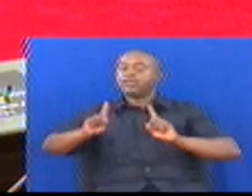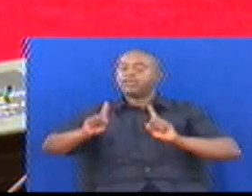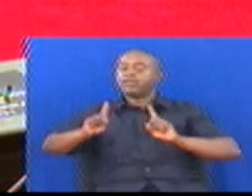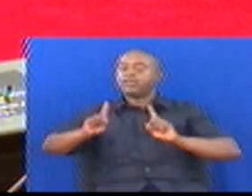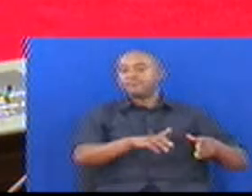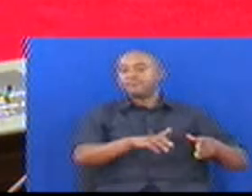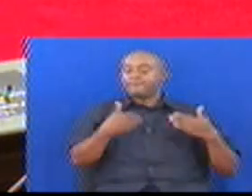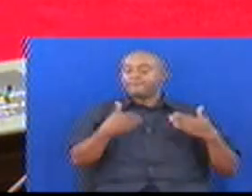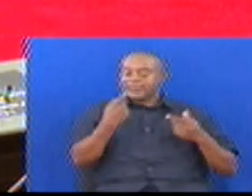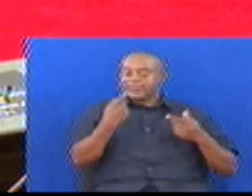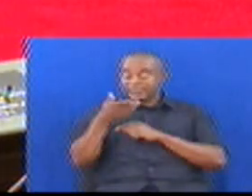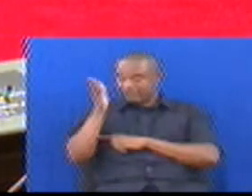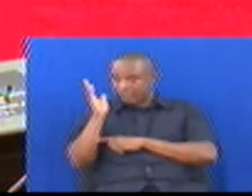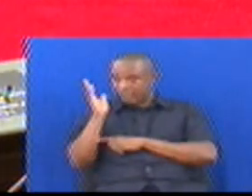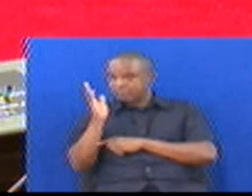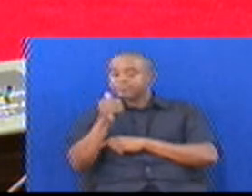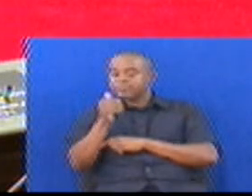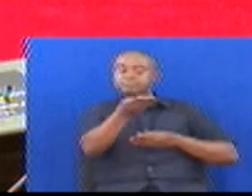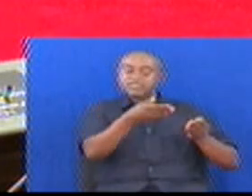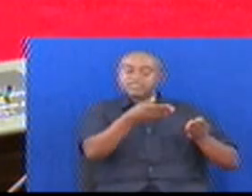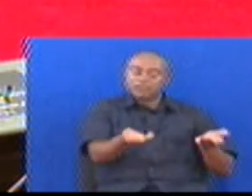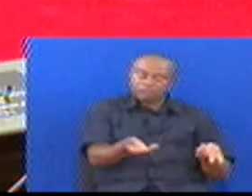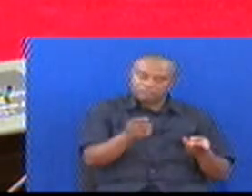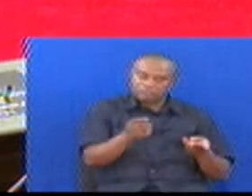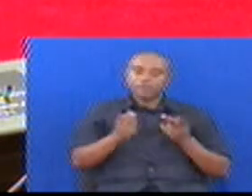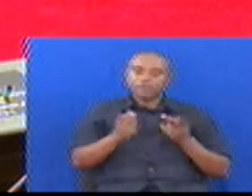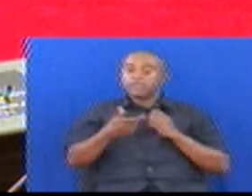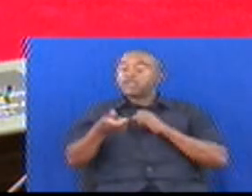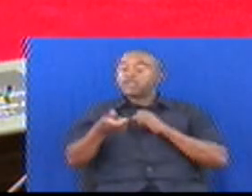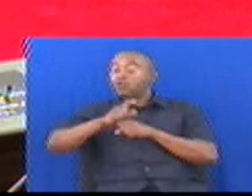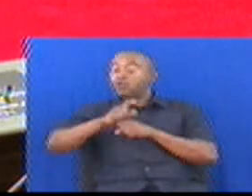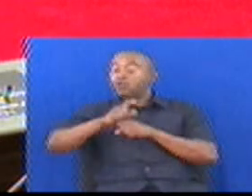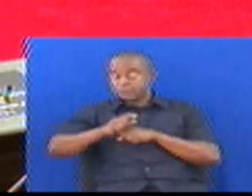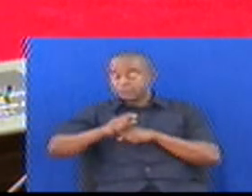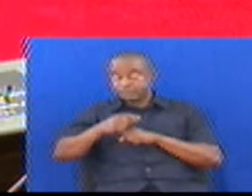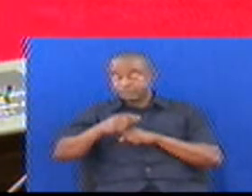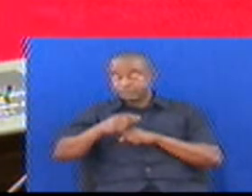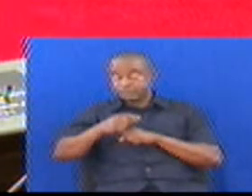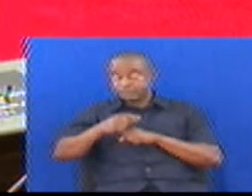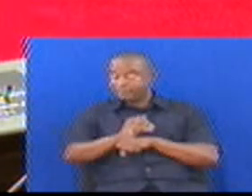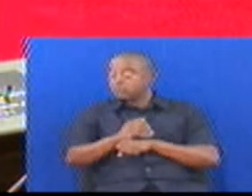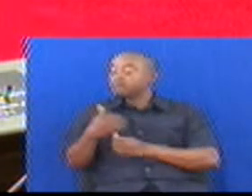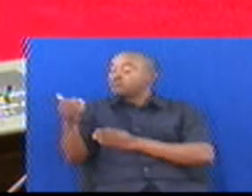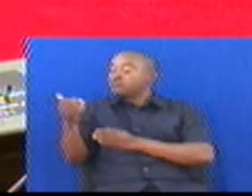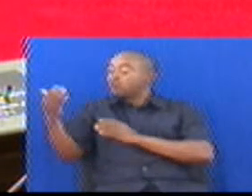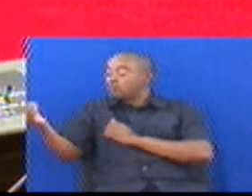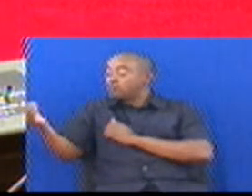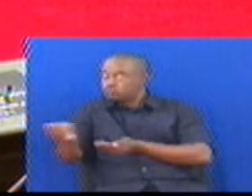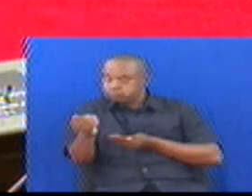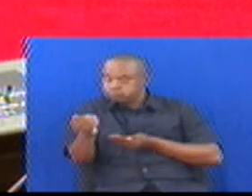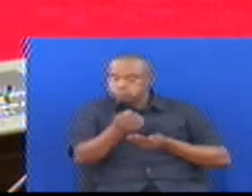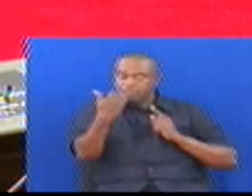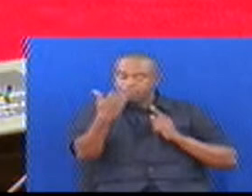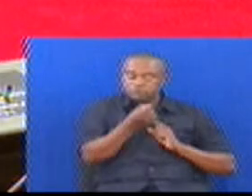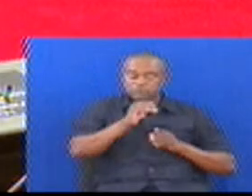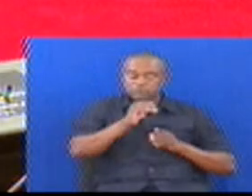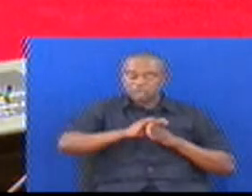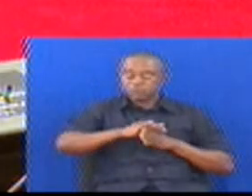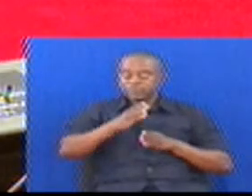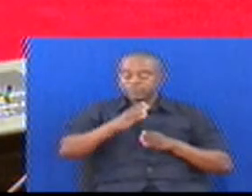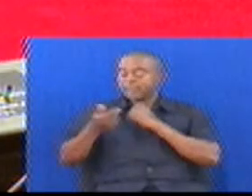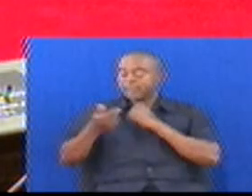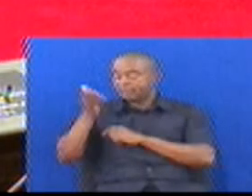za utumishi wa umma, biashara, na kuongeza tija katika ukusanyaji wa mapato na matumizi ya fedha za umma. Taarifa